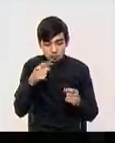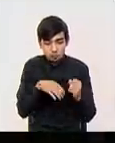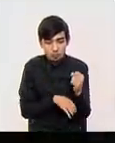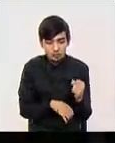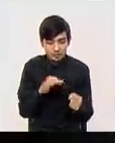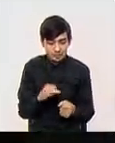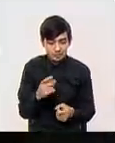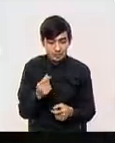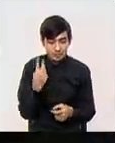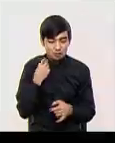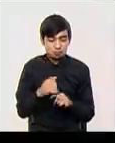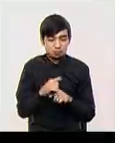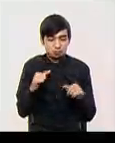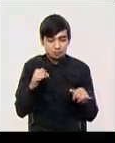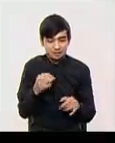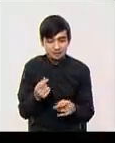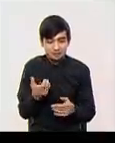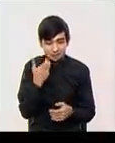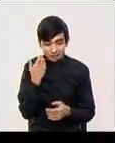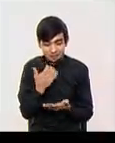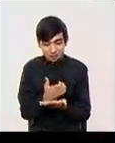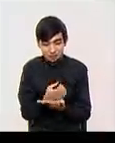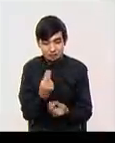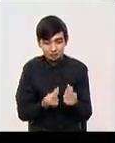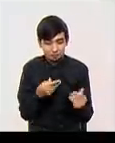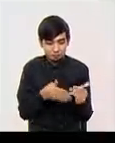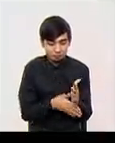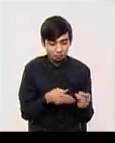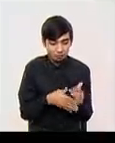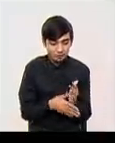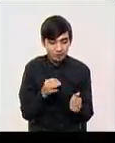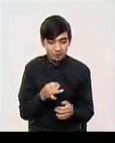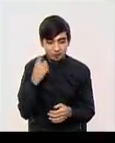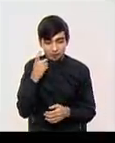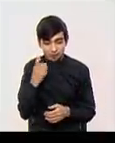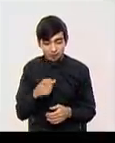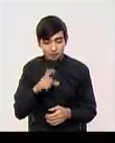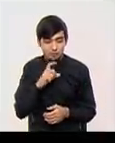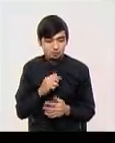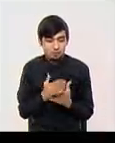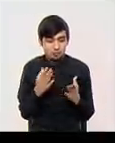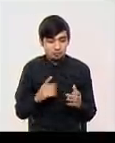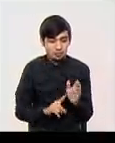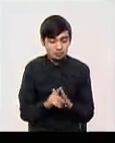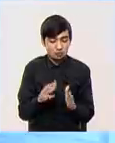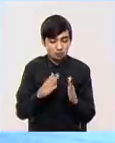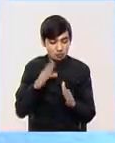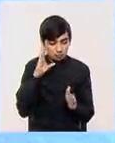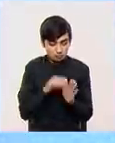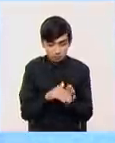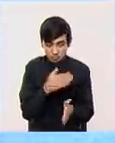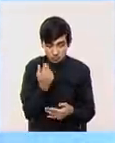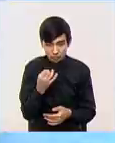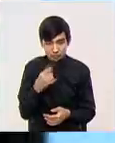Одан кейін қарыз көбейді, тапқанын ойынға салып тастағаннан кейін ішімдікке әуес бола бастады, дейді. Үйге қонбауды шығарды, ішімдіктің